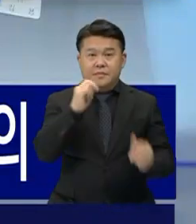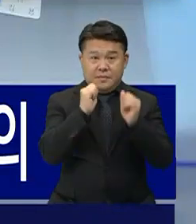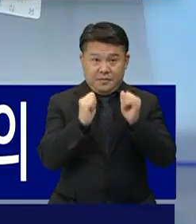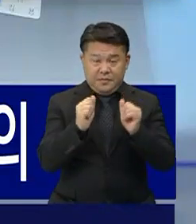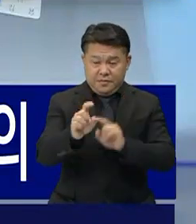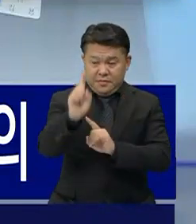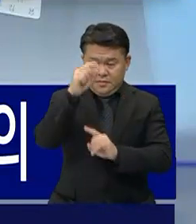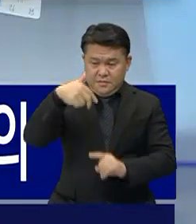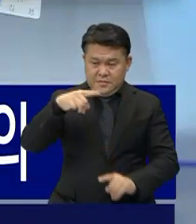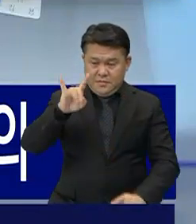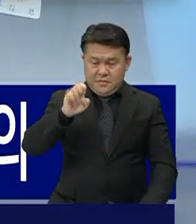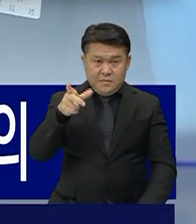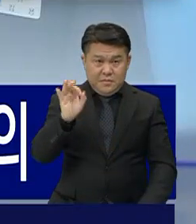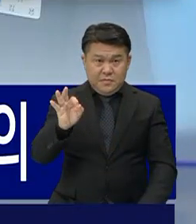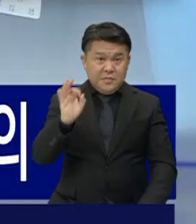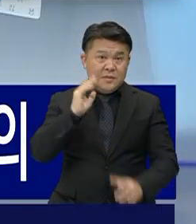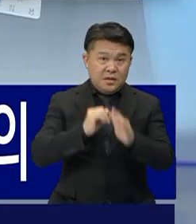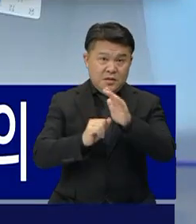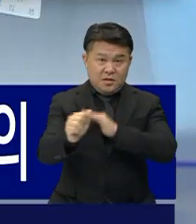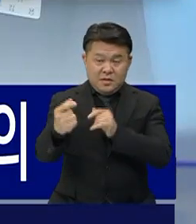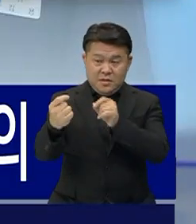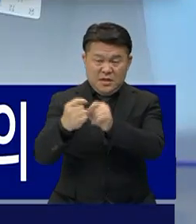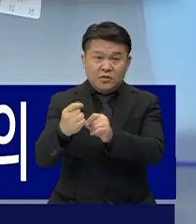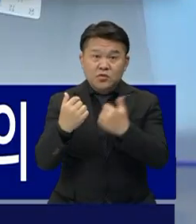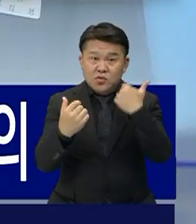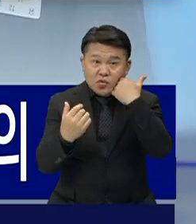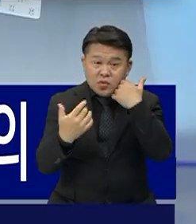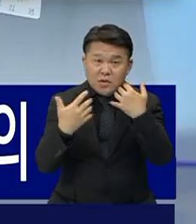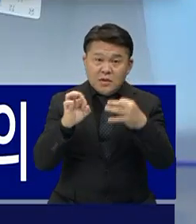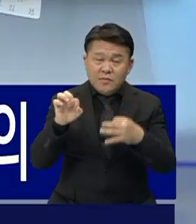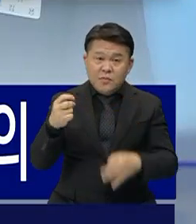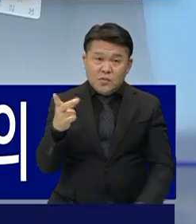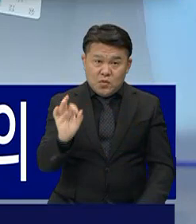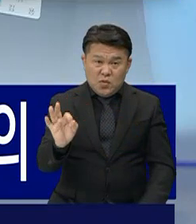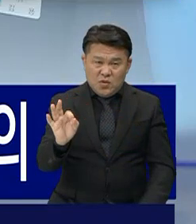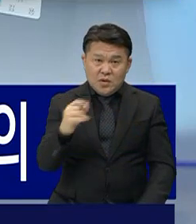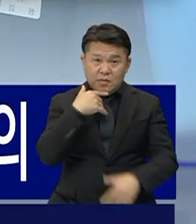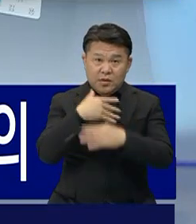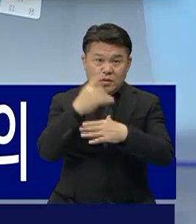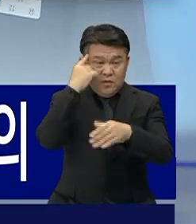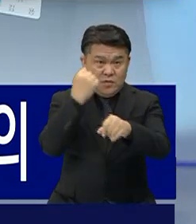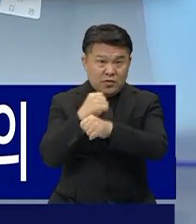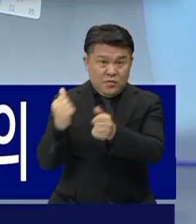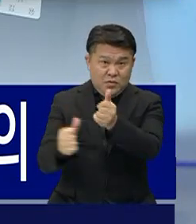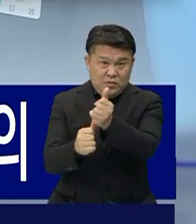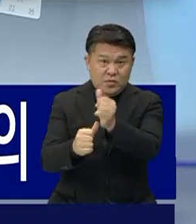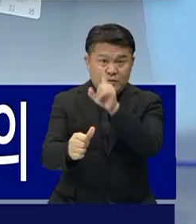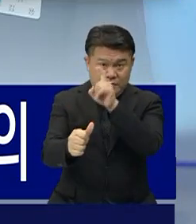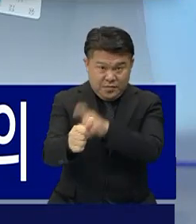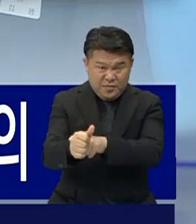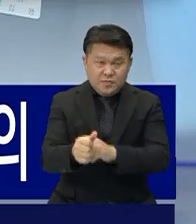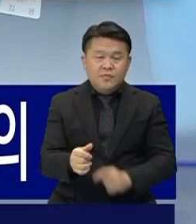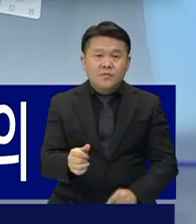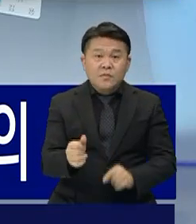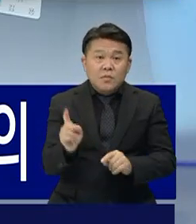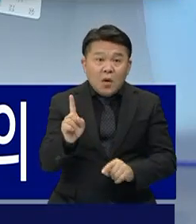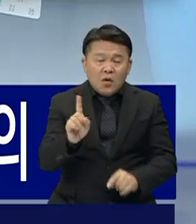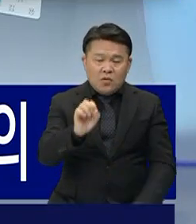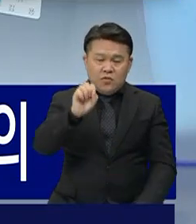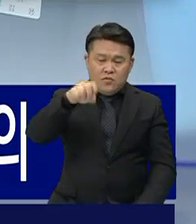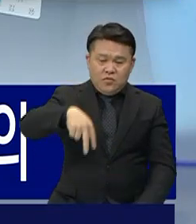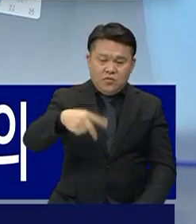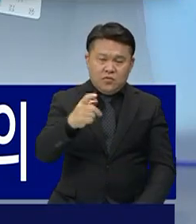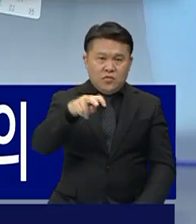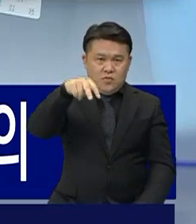검찰이 이재명 더불어민주당 대표의 최측근인 김용 민주연구원 부원장을 체포했습니다. 유동규 전